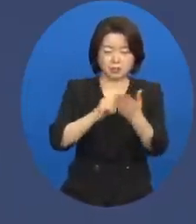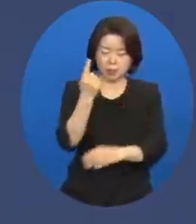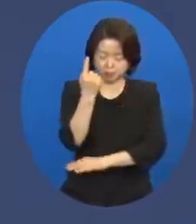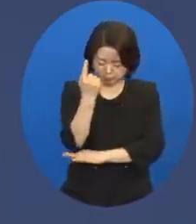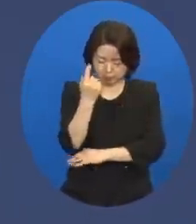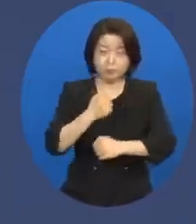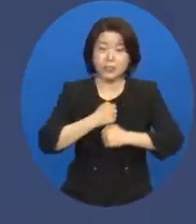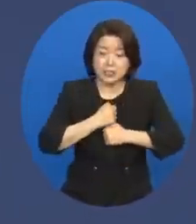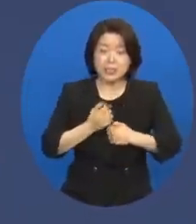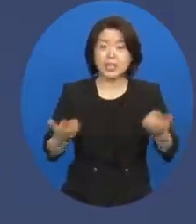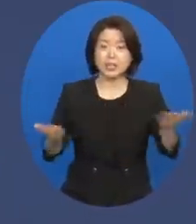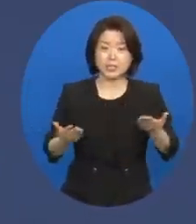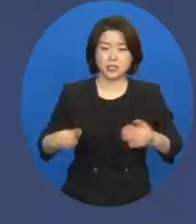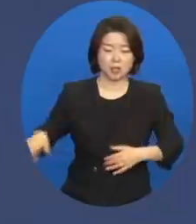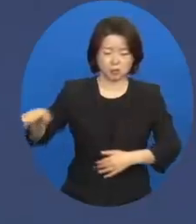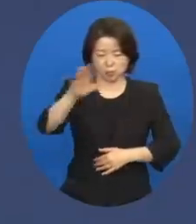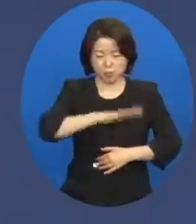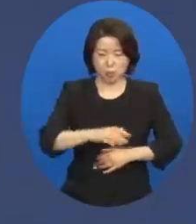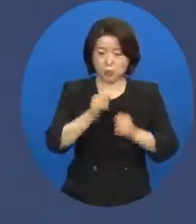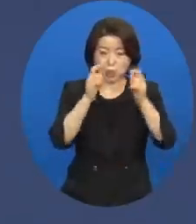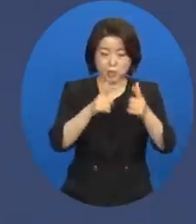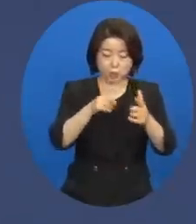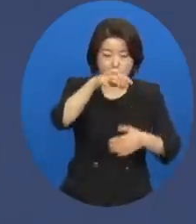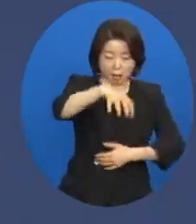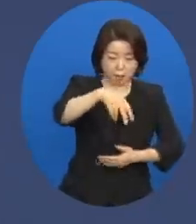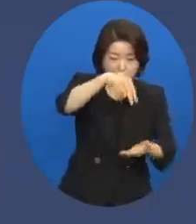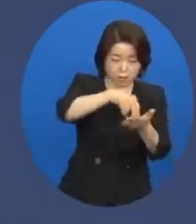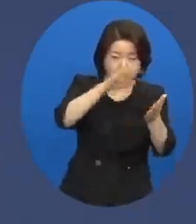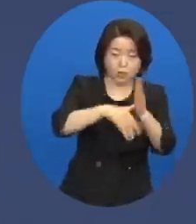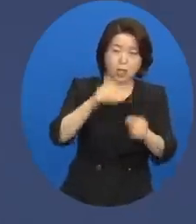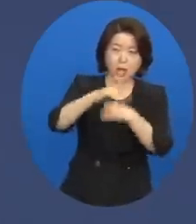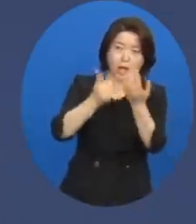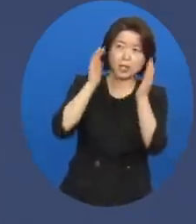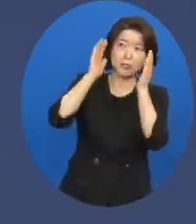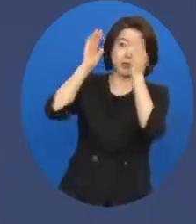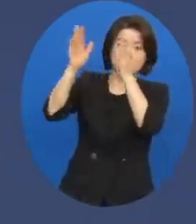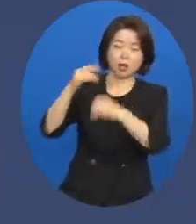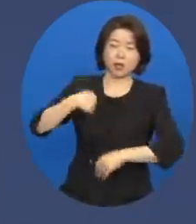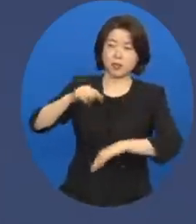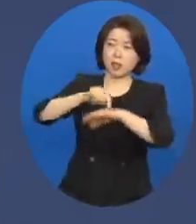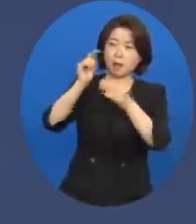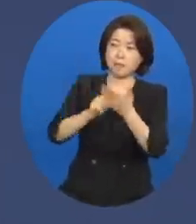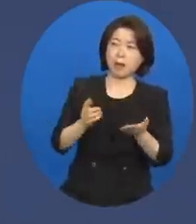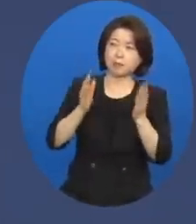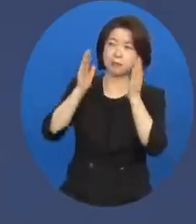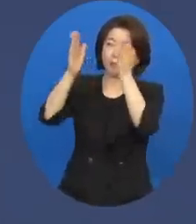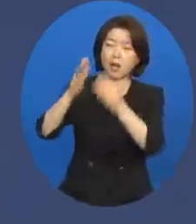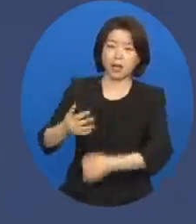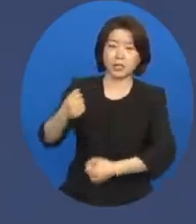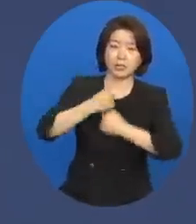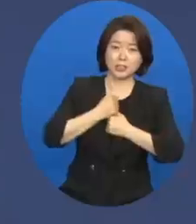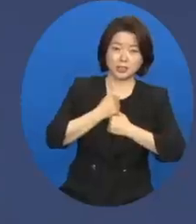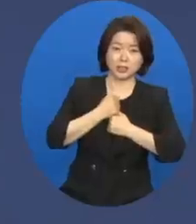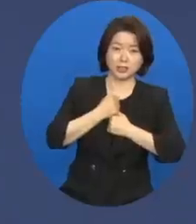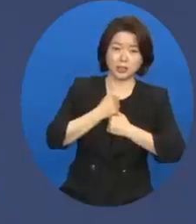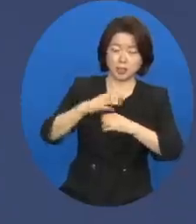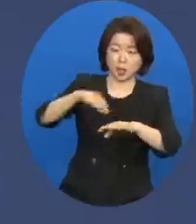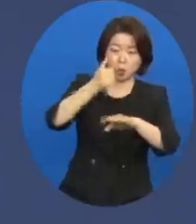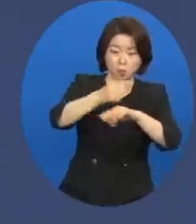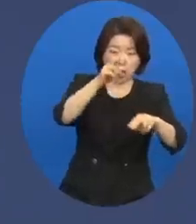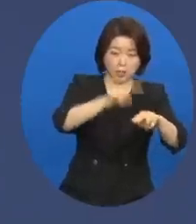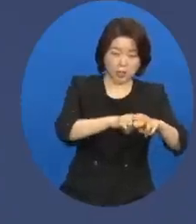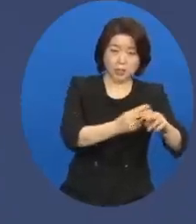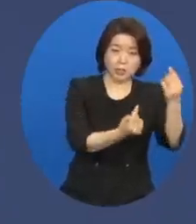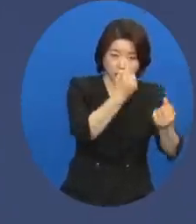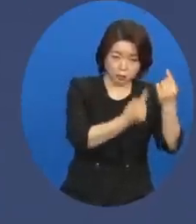일에 그는 모든 기회 앞에 설 때마다 하나님을 향한 그의 마음을 지키는 일을 왕의 자리를 지키는